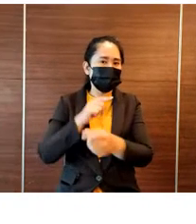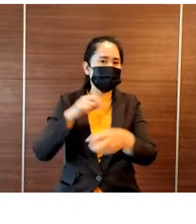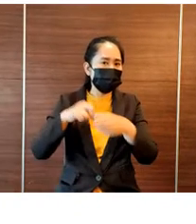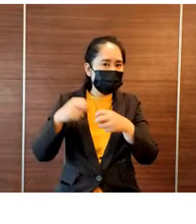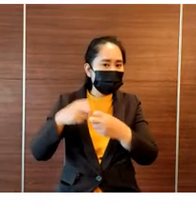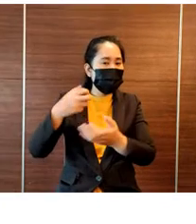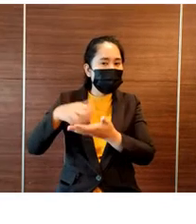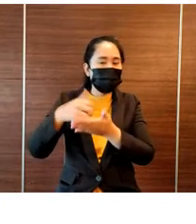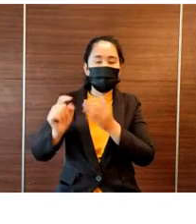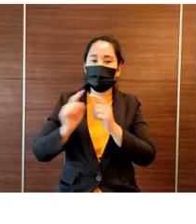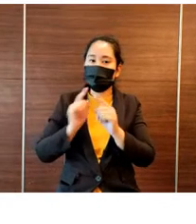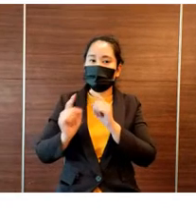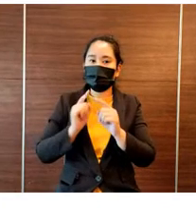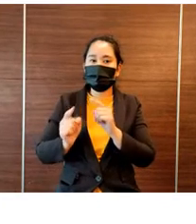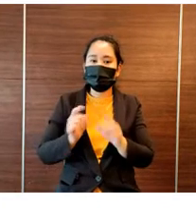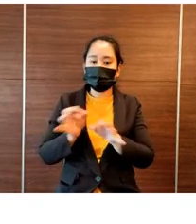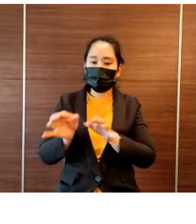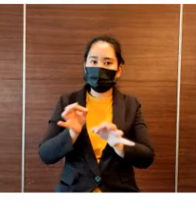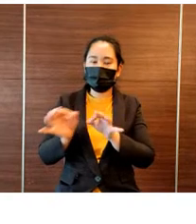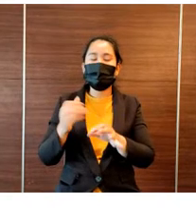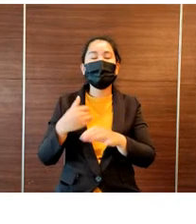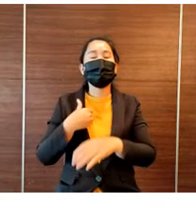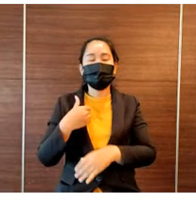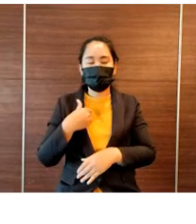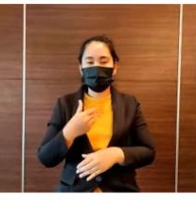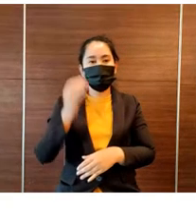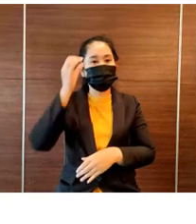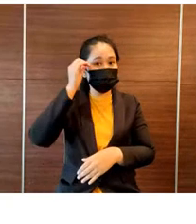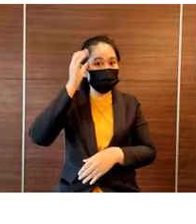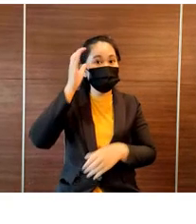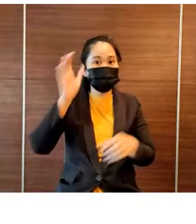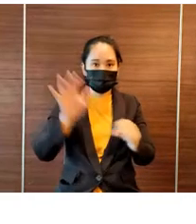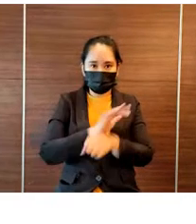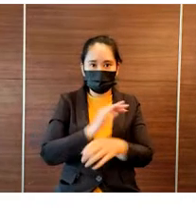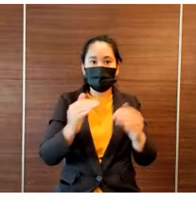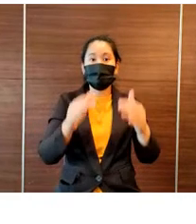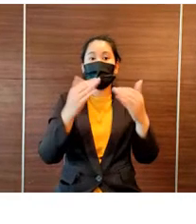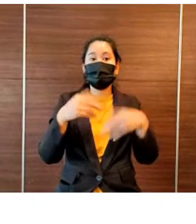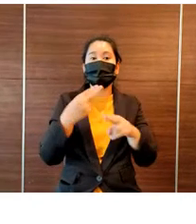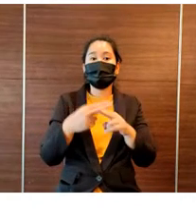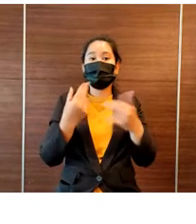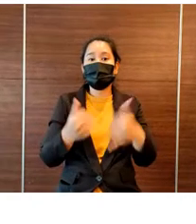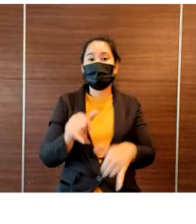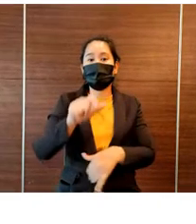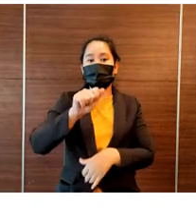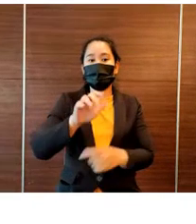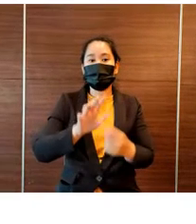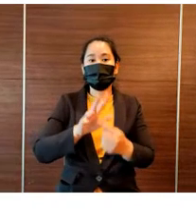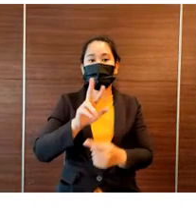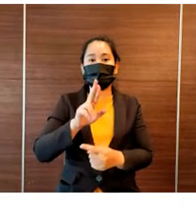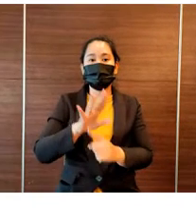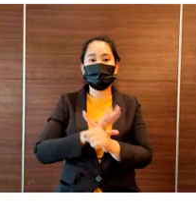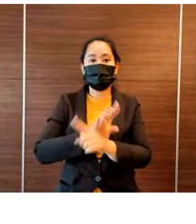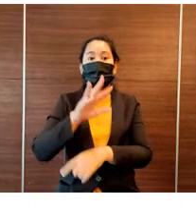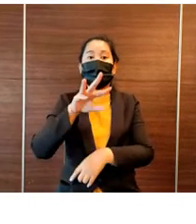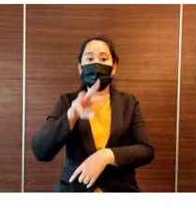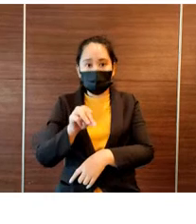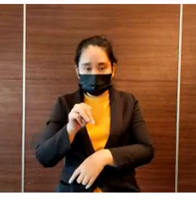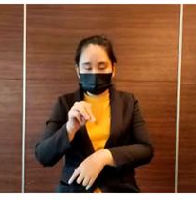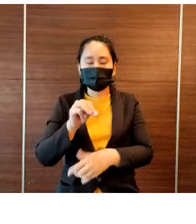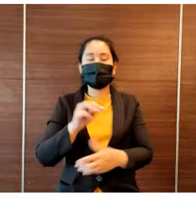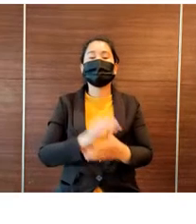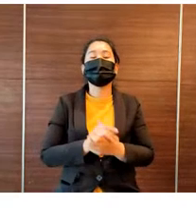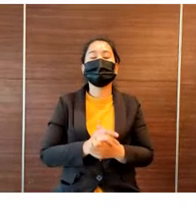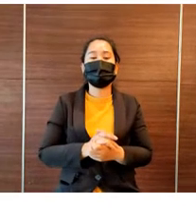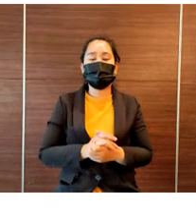องคุยแบบไหนนะคะเกี่ยวความรู้เปี่ยมเยอะมากต่อไปก็จะเป็นคุณอาร์มค่ะคุณอาร์มอัครเศรษฐ์ชเวงชินวง